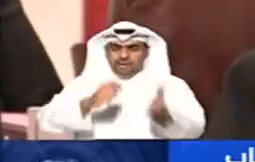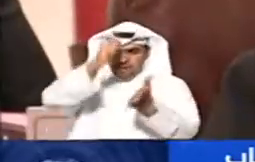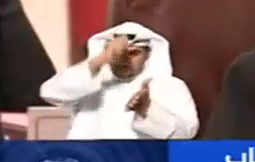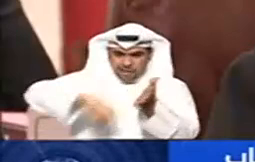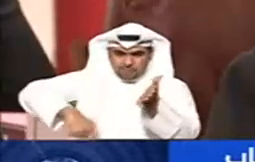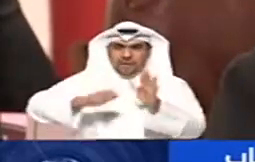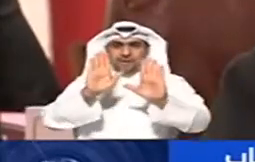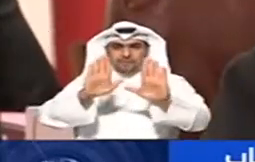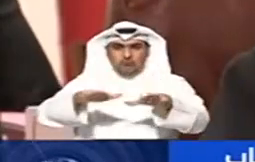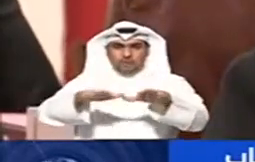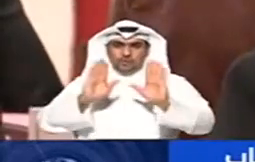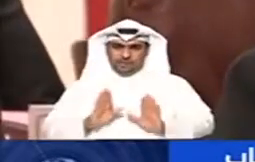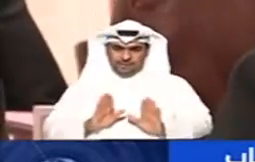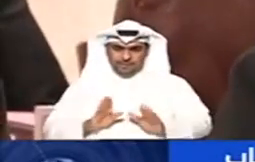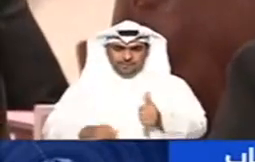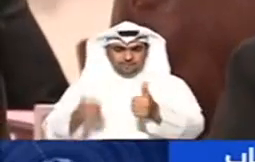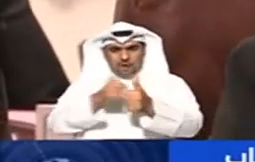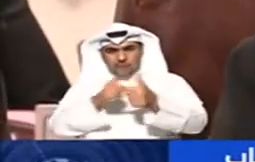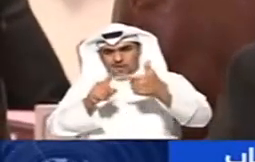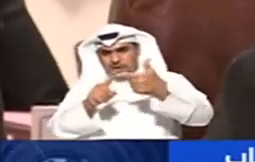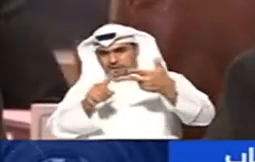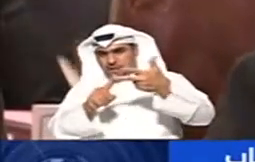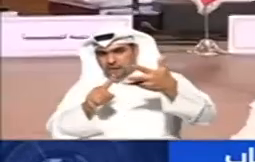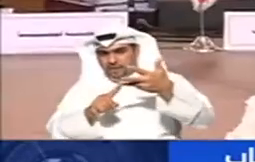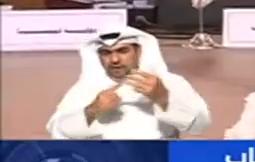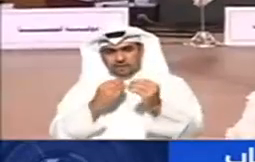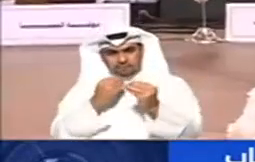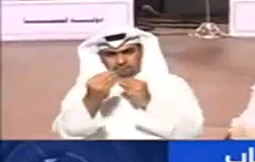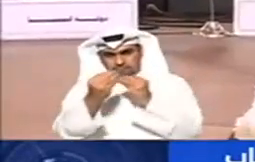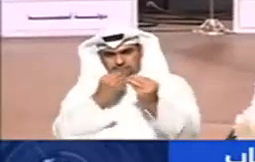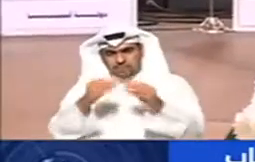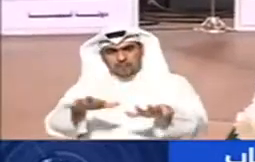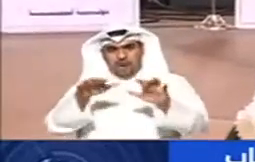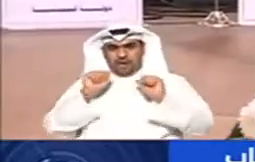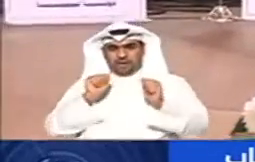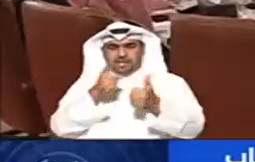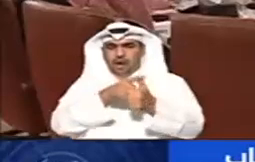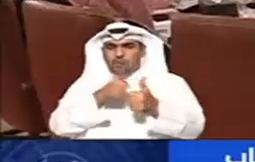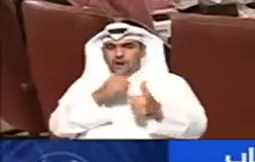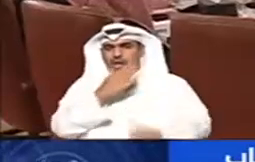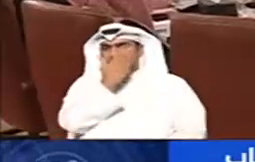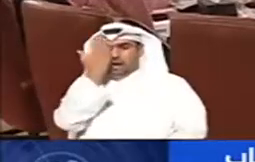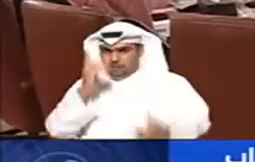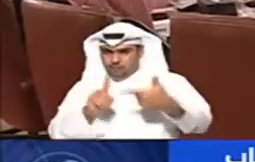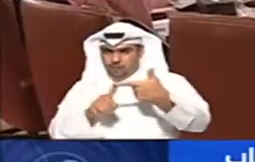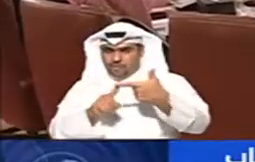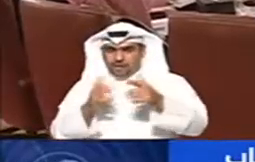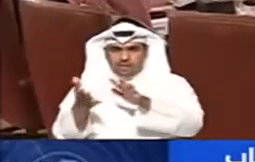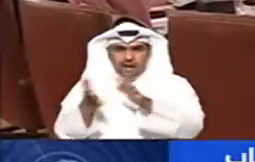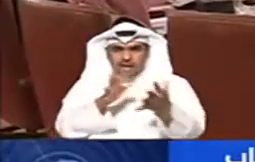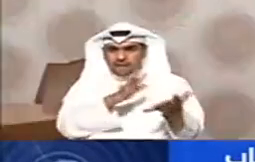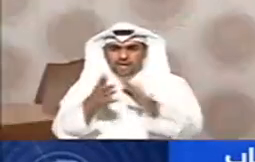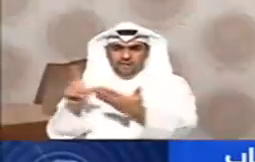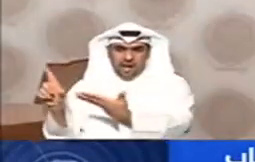تمت مناقشتها وعلى رأسها مكافحة الإرهاب ومشروع الاتفاقية العربية لتنظيم أوضاع شؤون